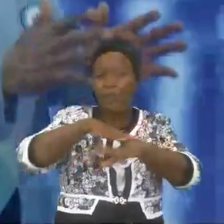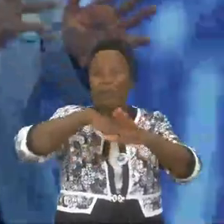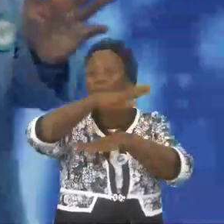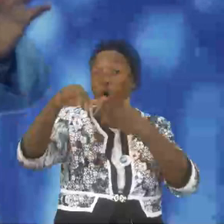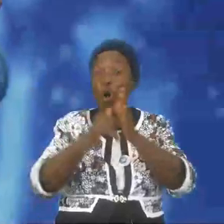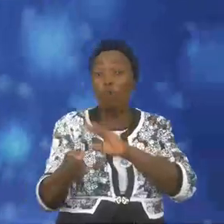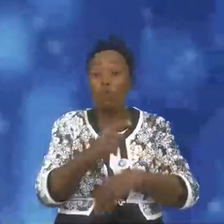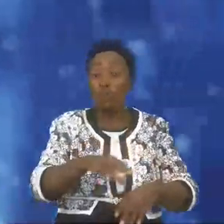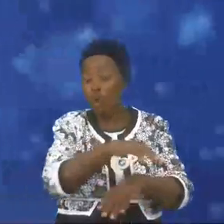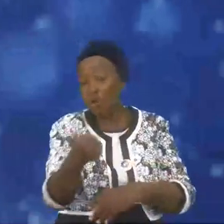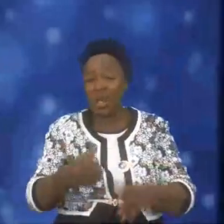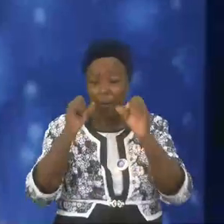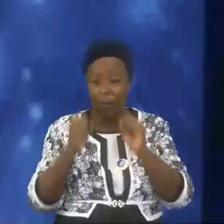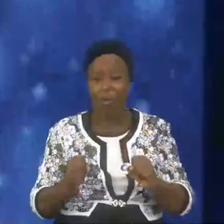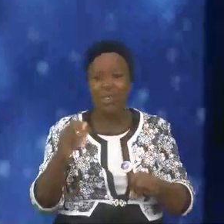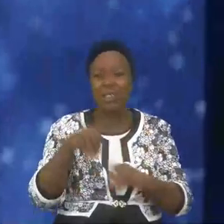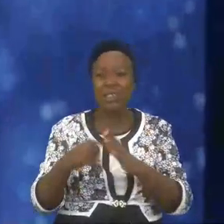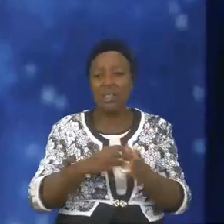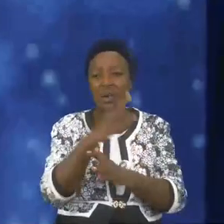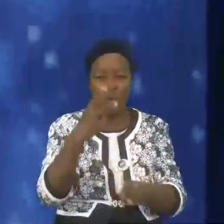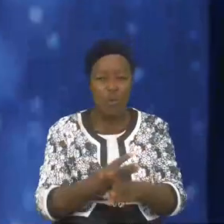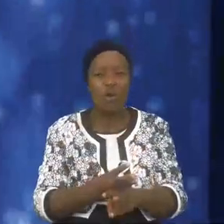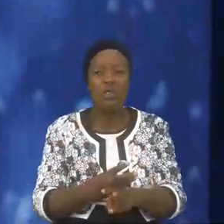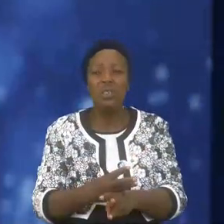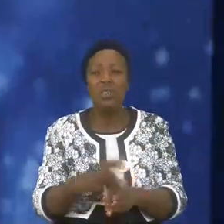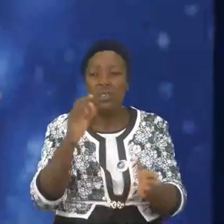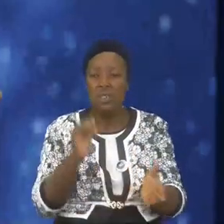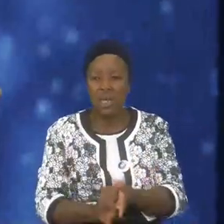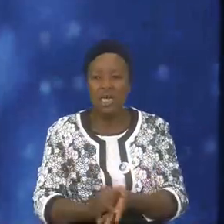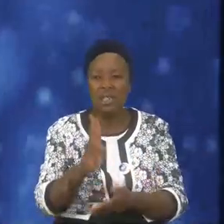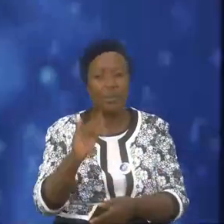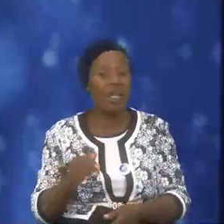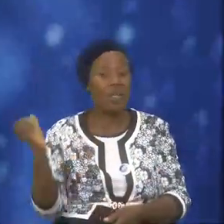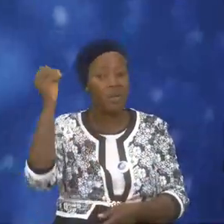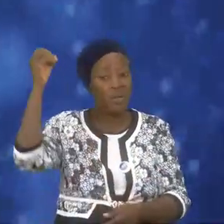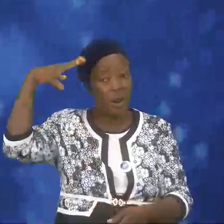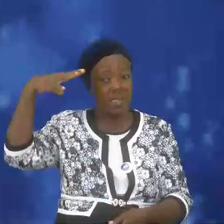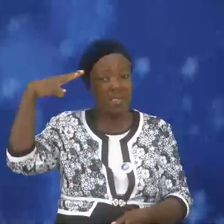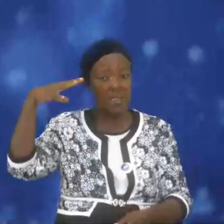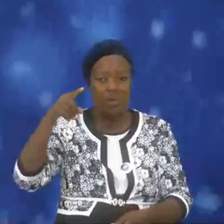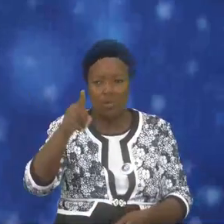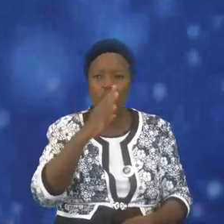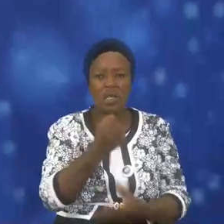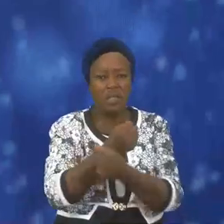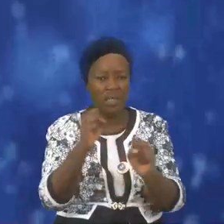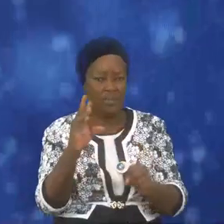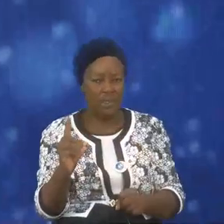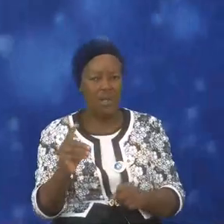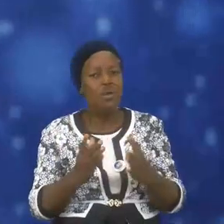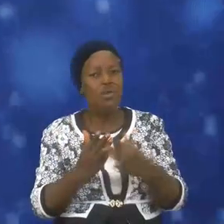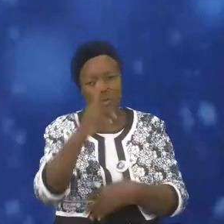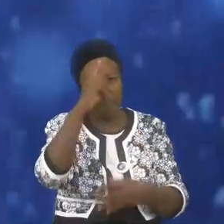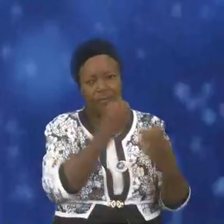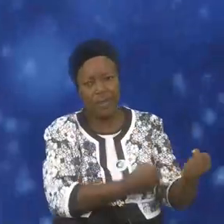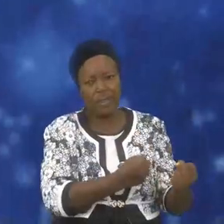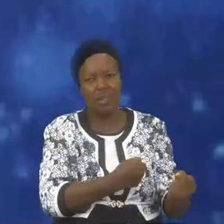au-dessus de toutes ces autres puissances dans le monde, et par la grâce que tu es sauvé, par le